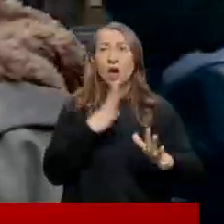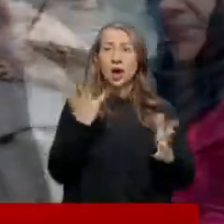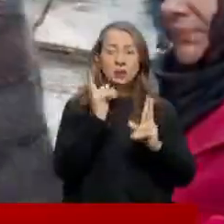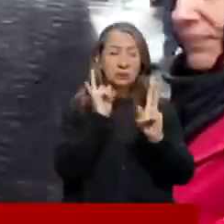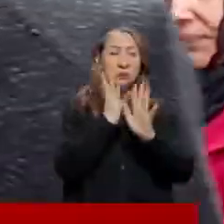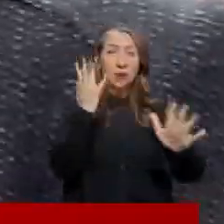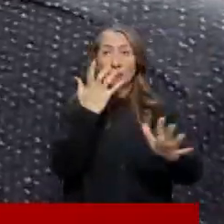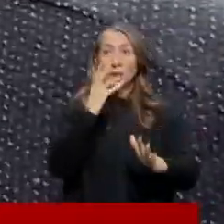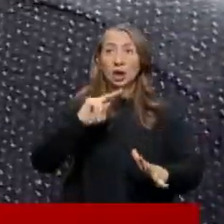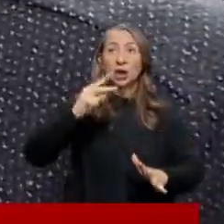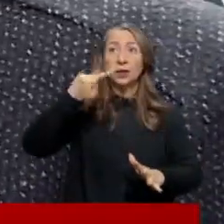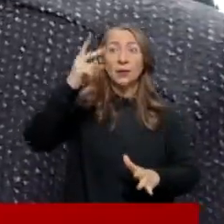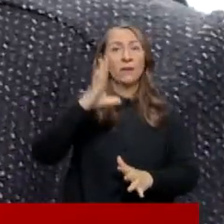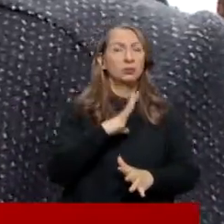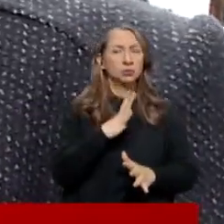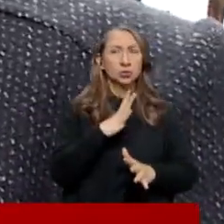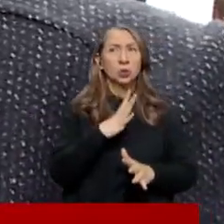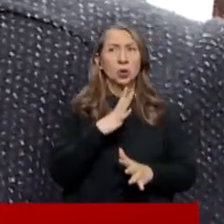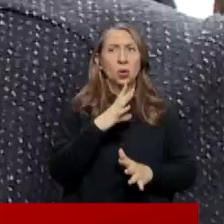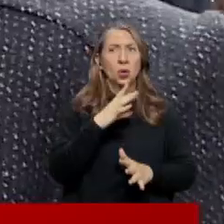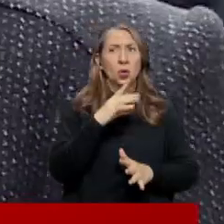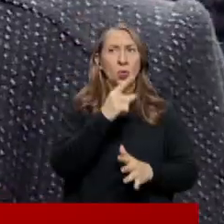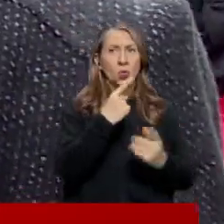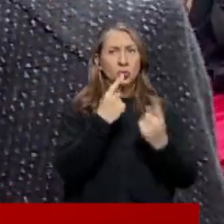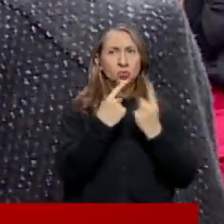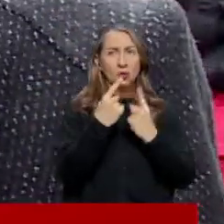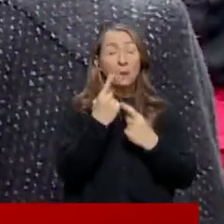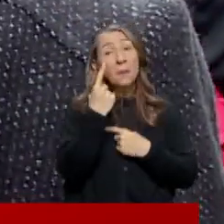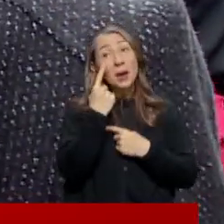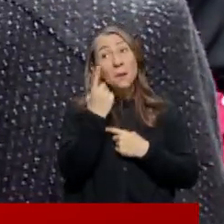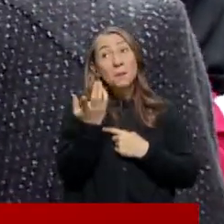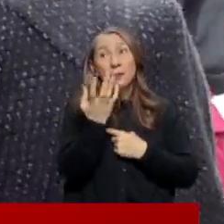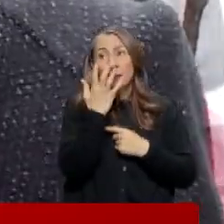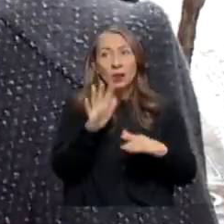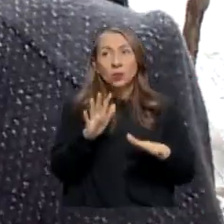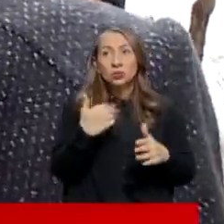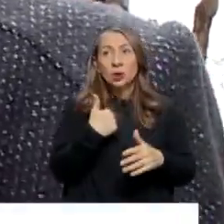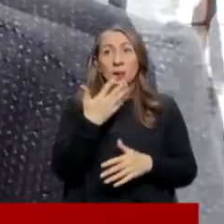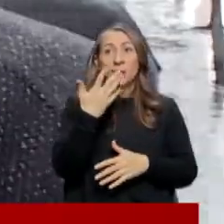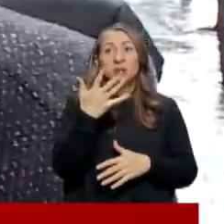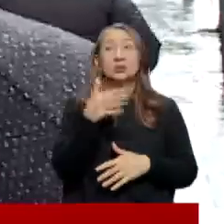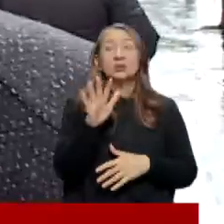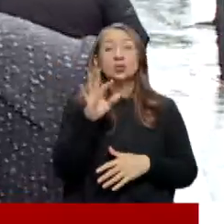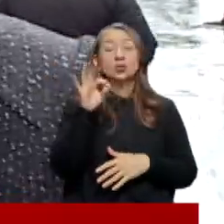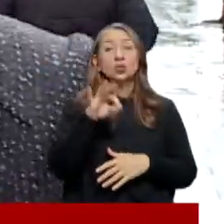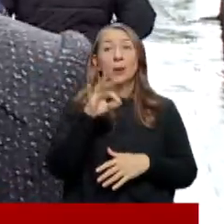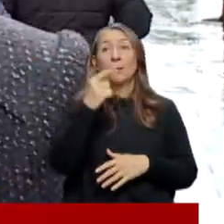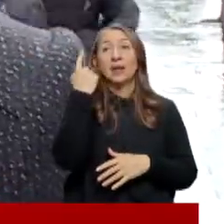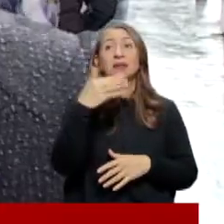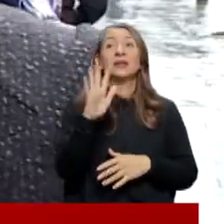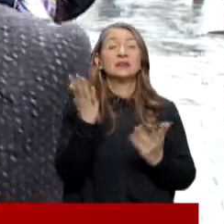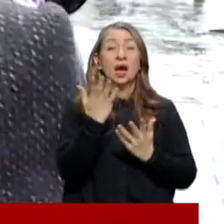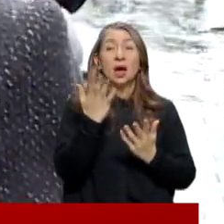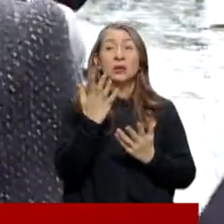sıra bekliyorum. Kademeli varmış şu anda. O konuşuluyor. Bakalım. Bekliyoruz. 5000 değilmiş. Şu anda belli değildir yani